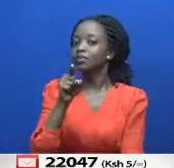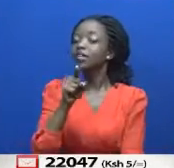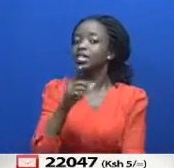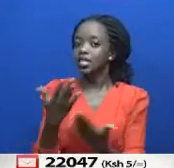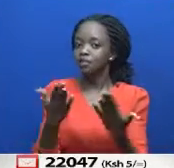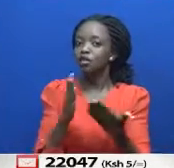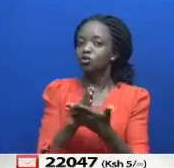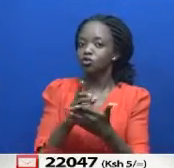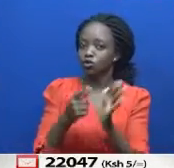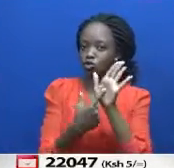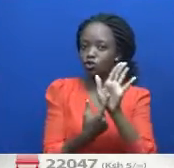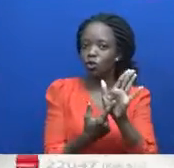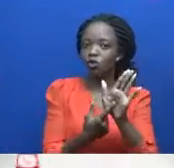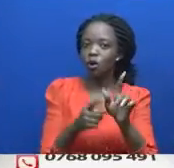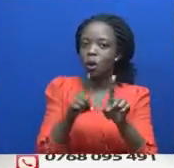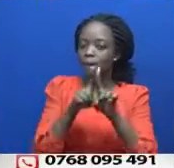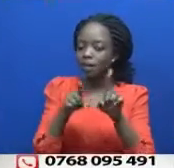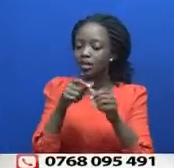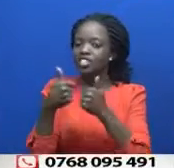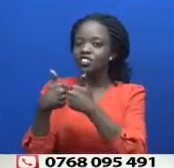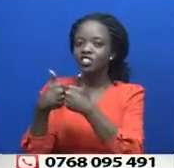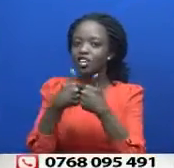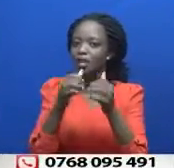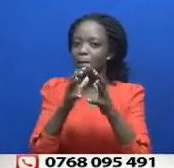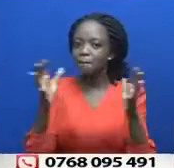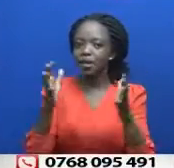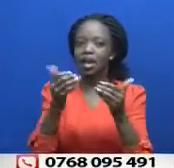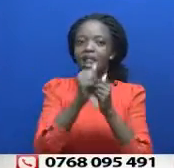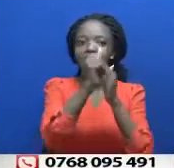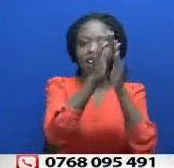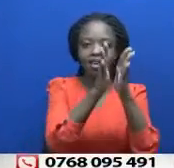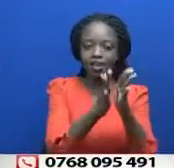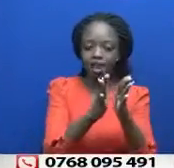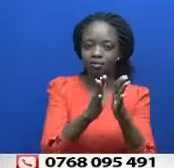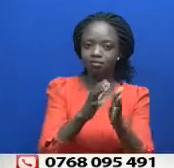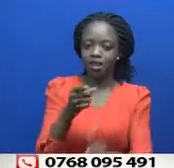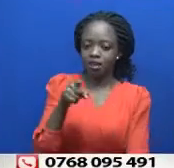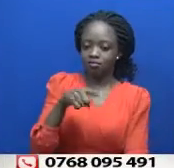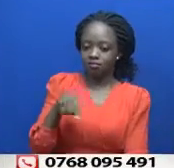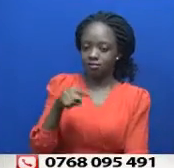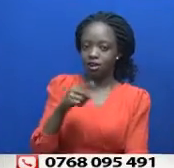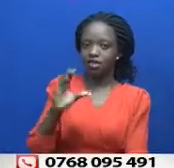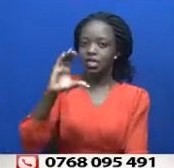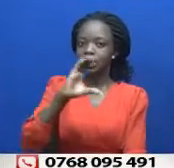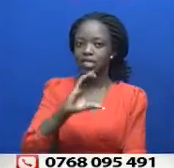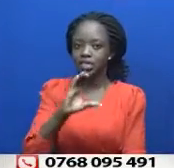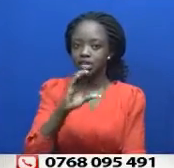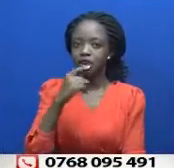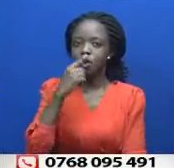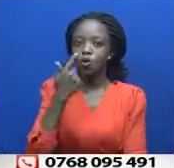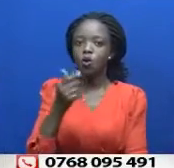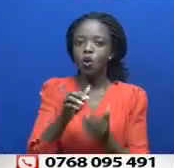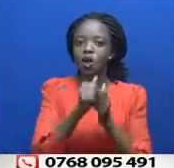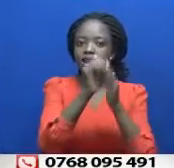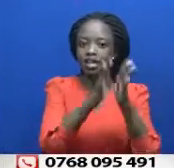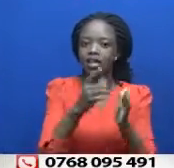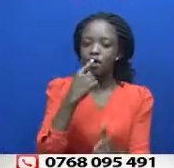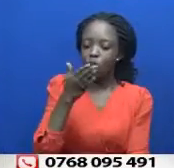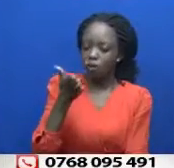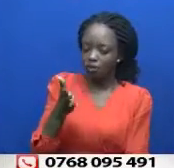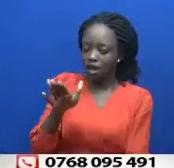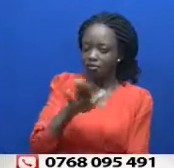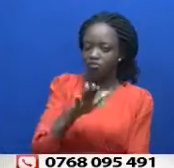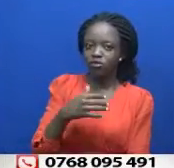inaonyesha. Lakini sasa mimi nataka, hiyo ni changamoto kwa viongozi ambao wako mbele, ya kwamba sisi wananchi na viongozi ambao tuko chini hatutakubali kuchezewa